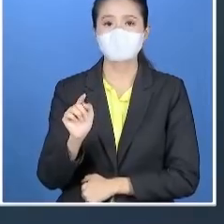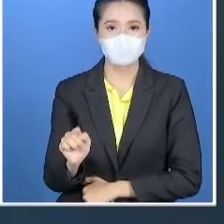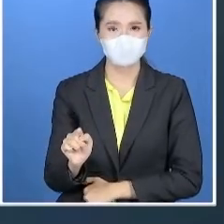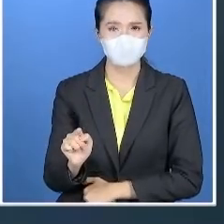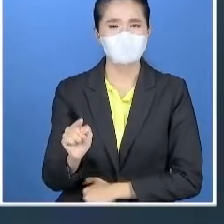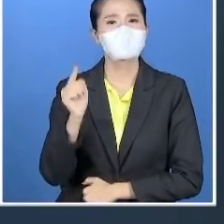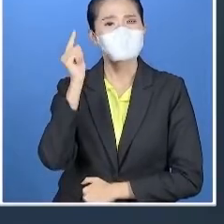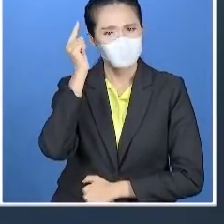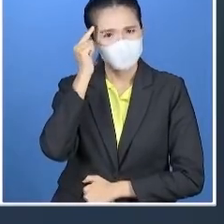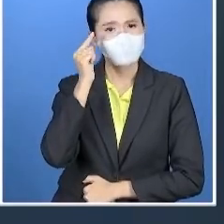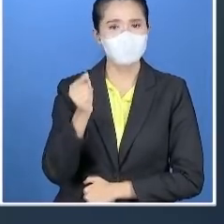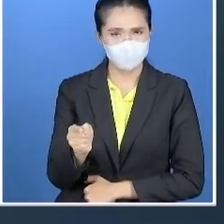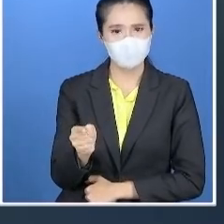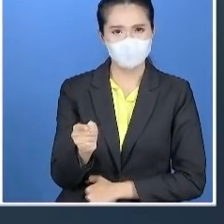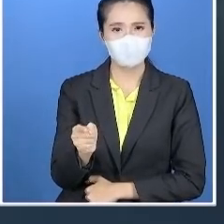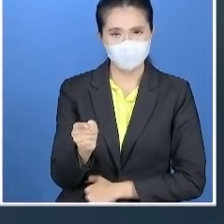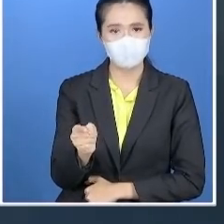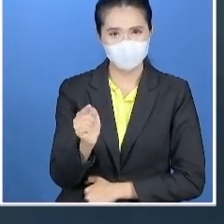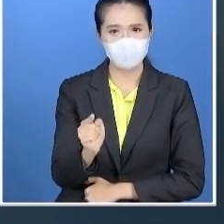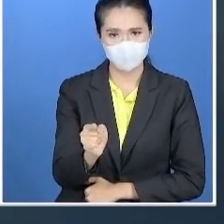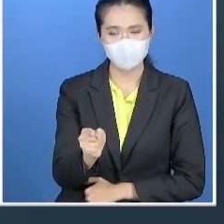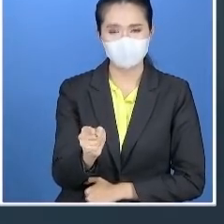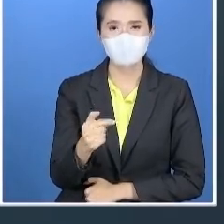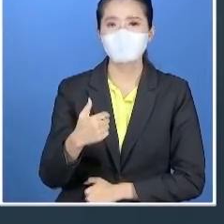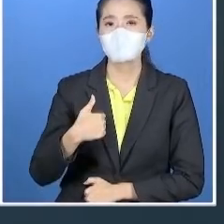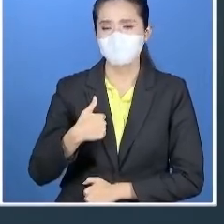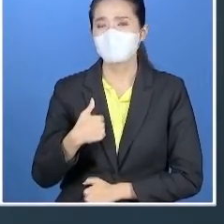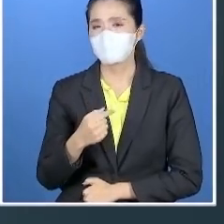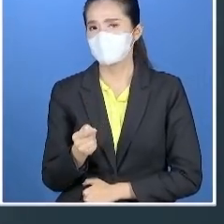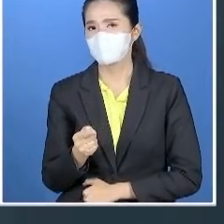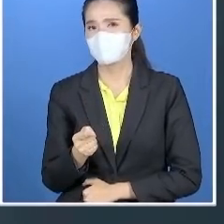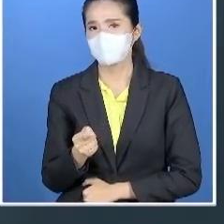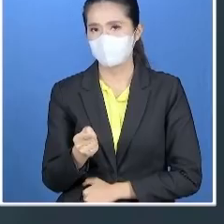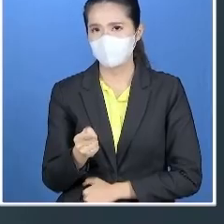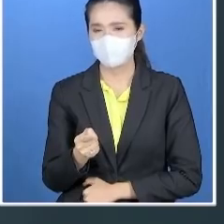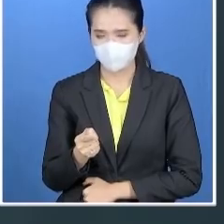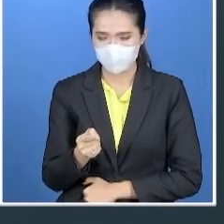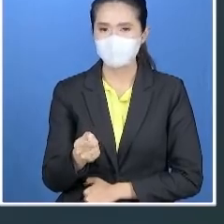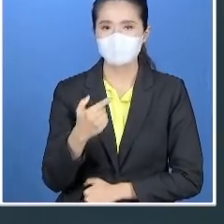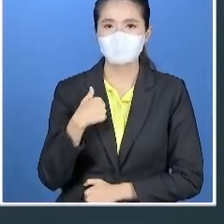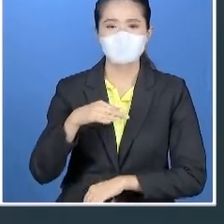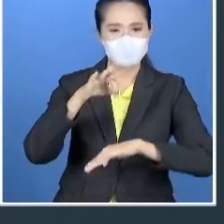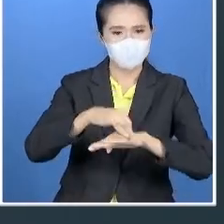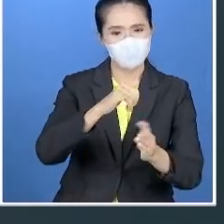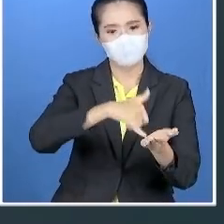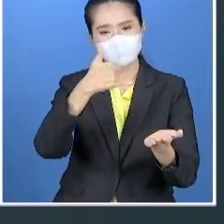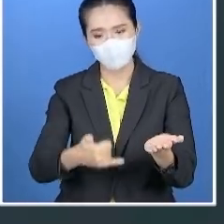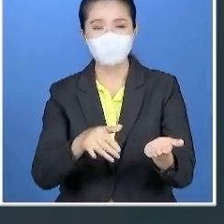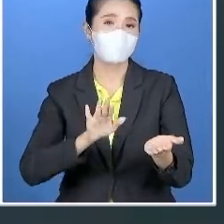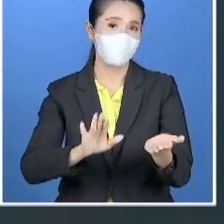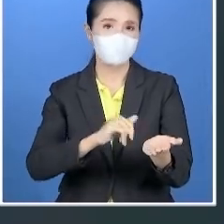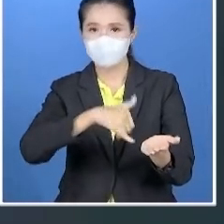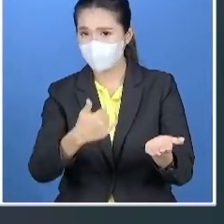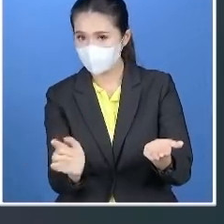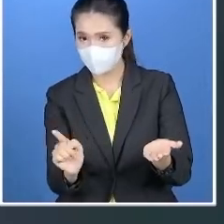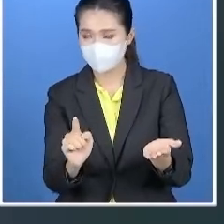องก็คิดว่าเนี่ยภาพมุมนี้แหละที่น่าจะคลี่คลายเรื่องของจุดตกเรือของคุณแตงโม